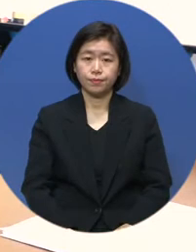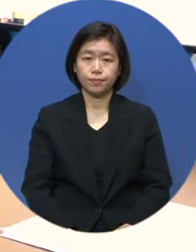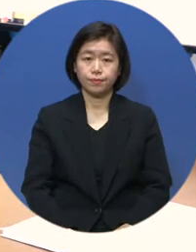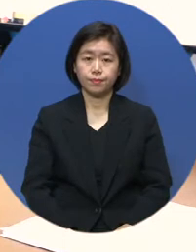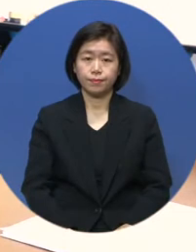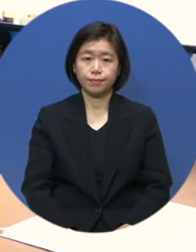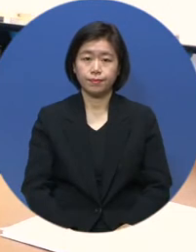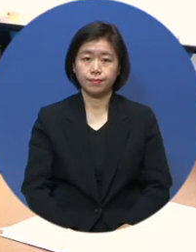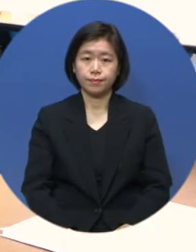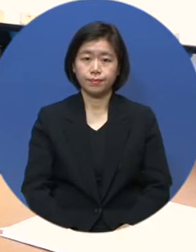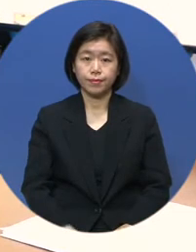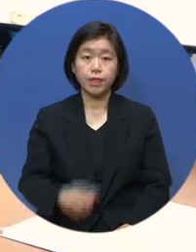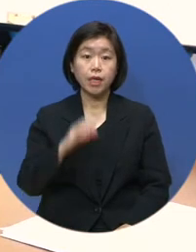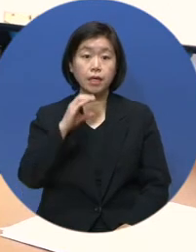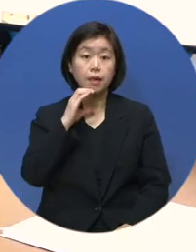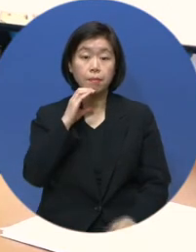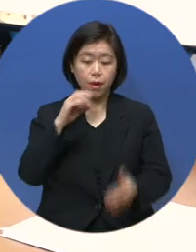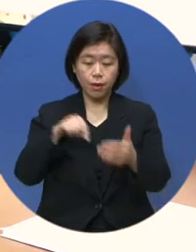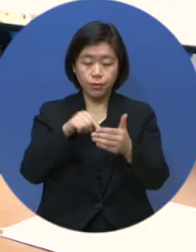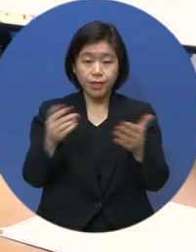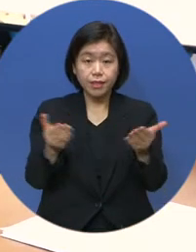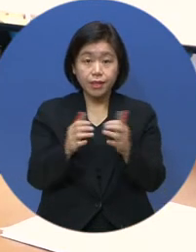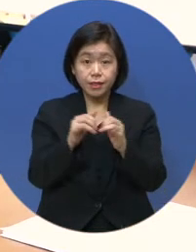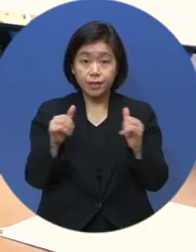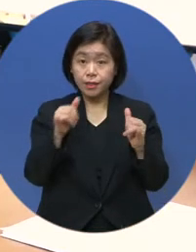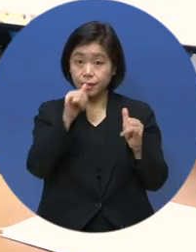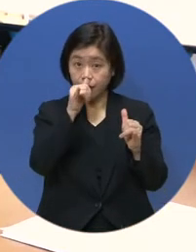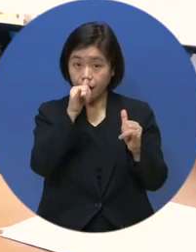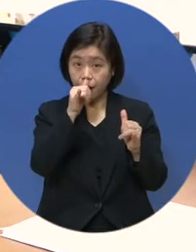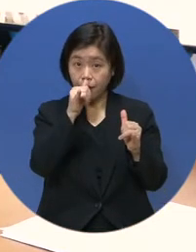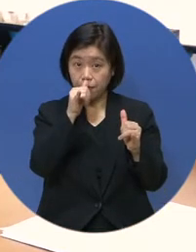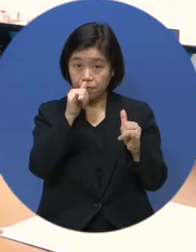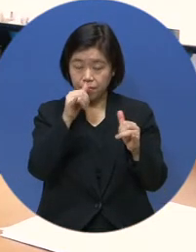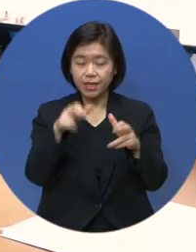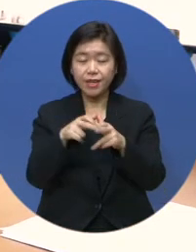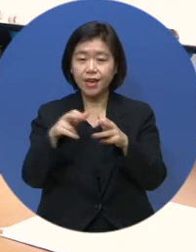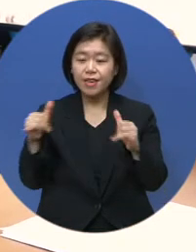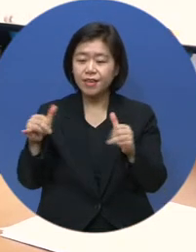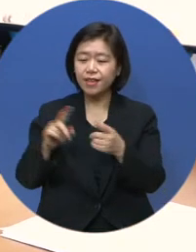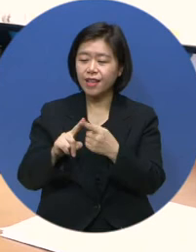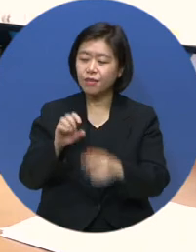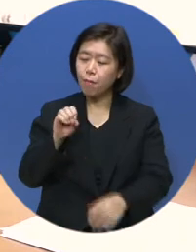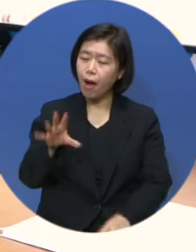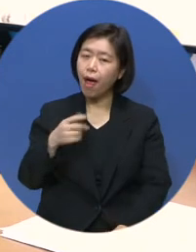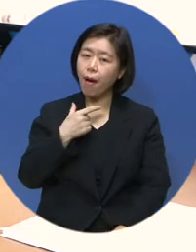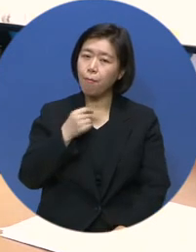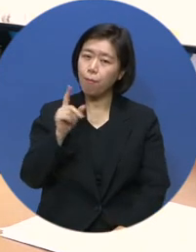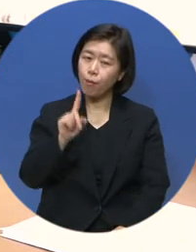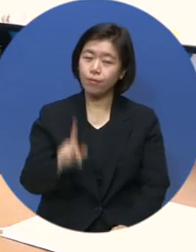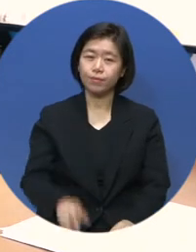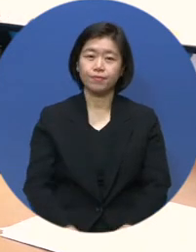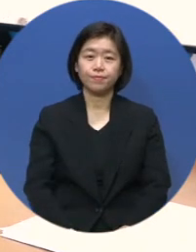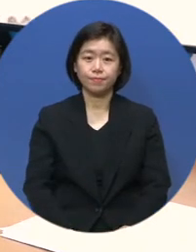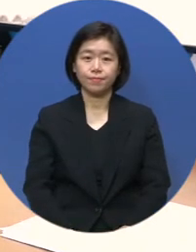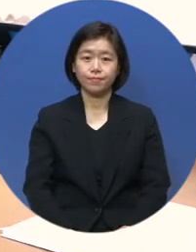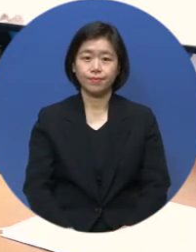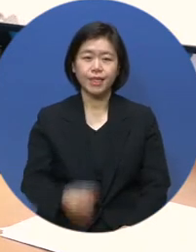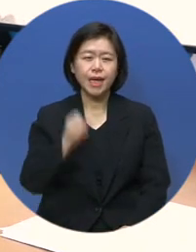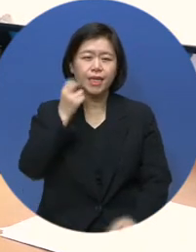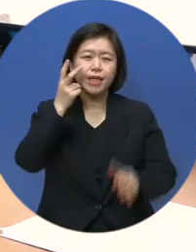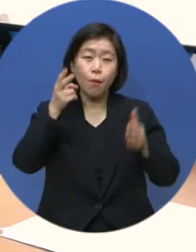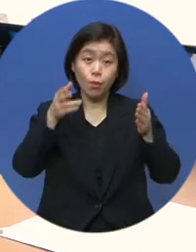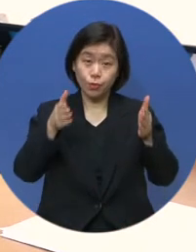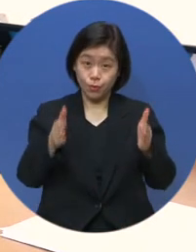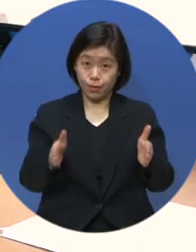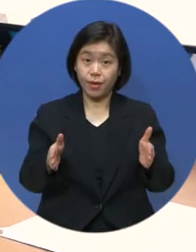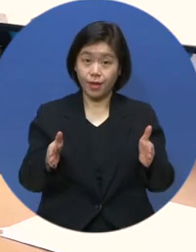카페에서 일하고 있는 발달장애인 직원분들한테 혹시 하고 싶은 말이 있다면 어떤 게 있을까요? 네, 2개월 동안